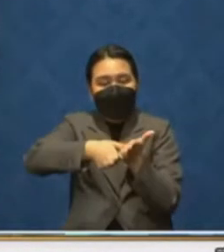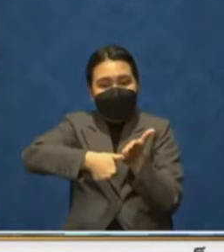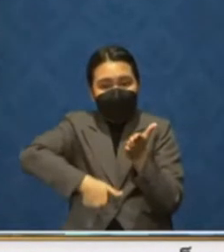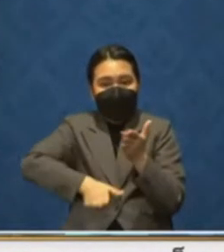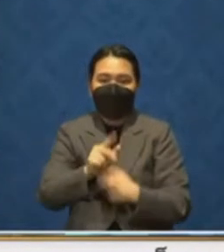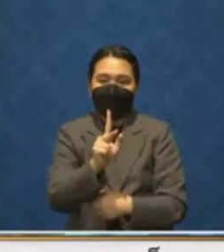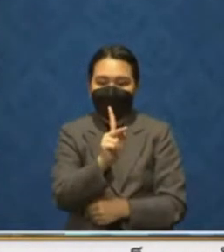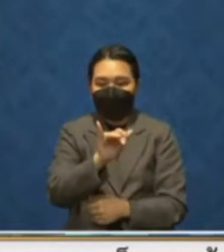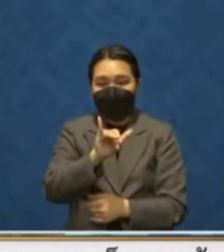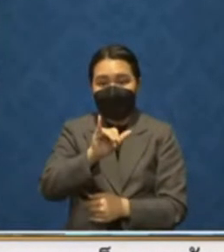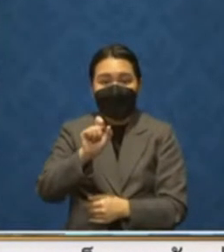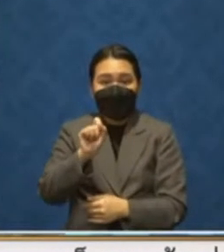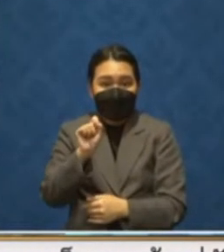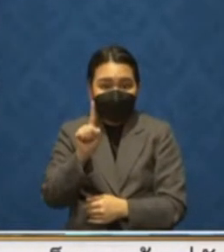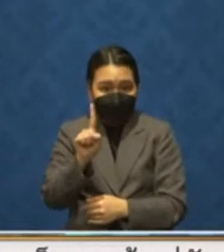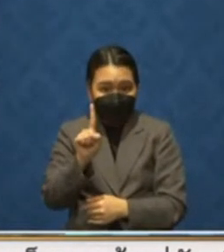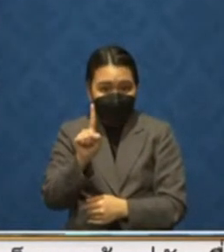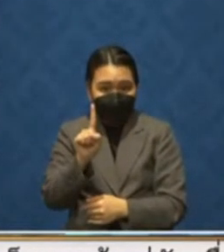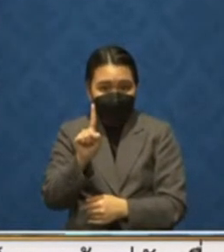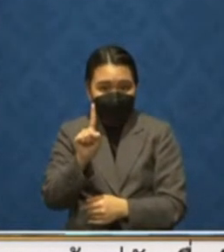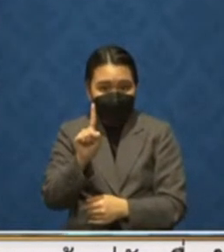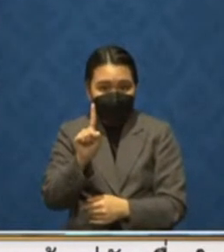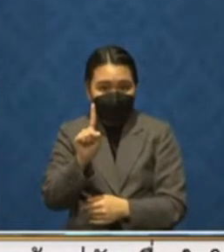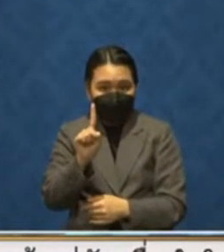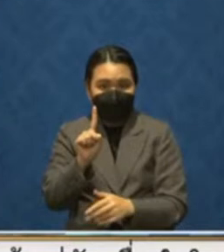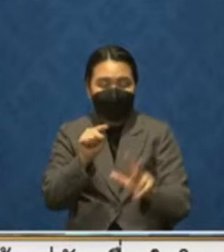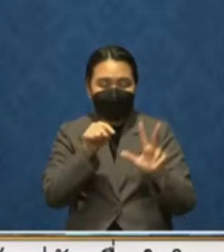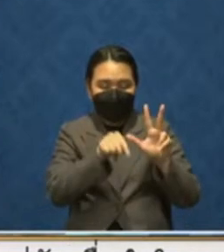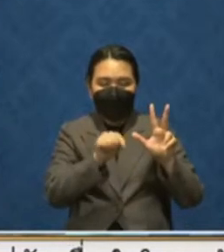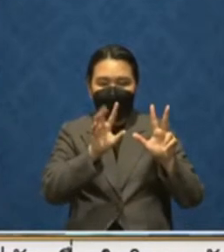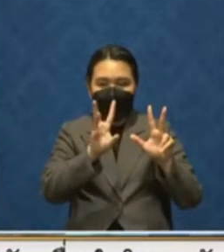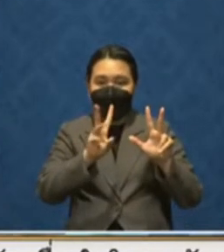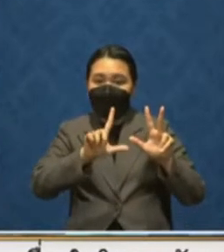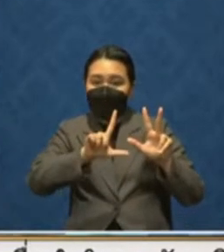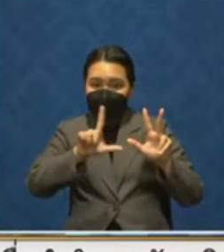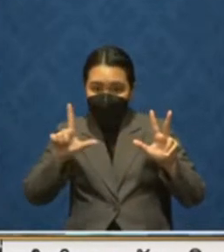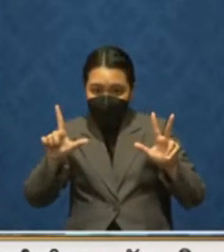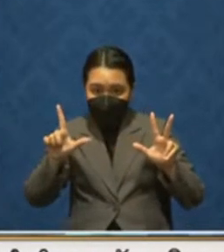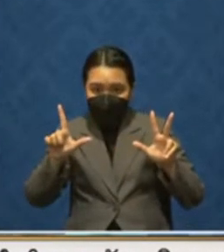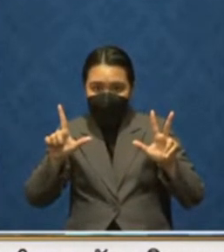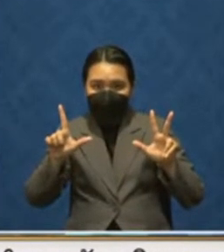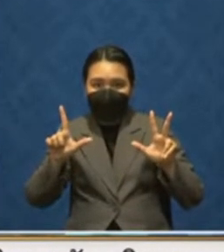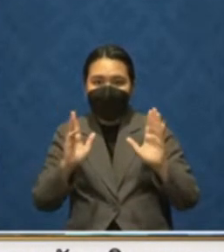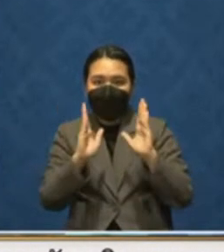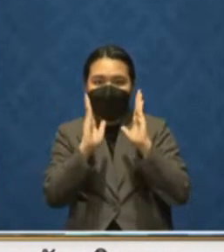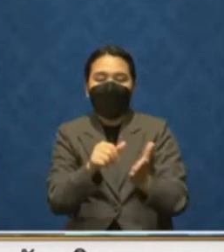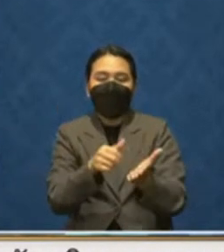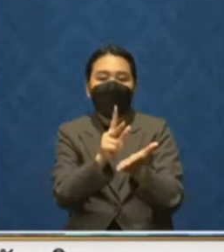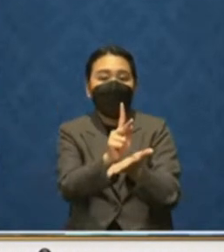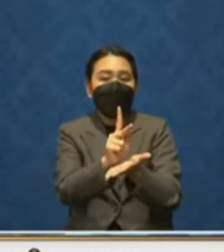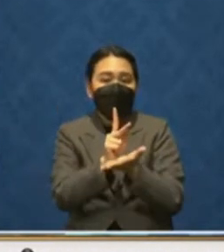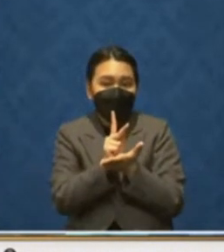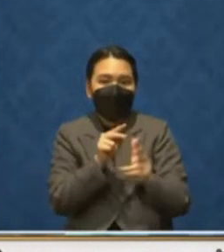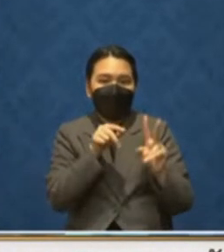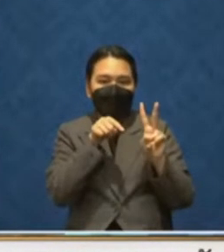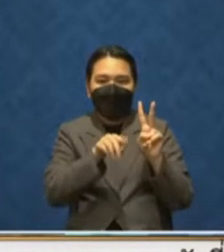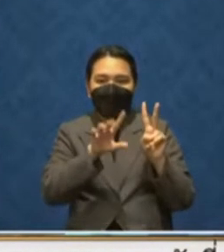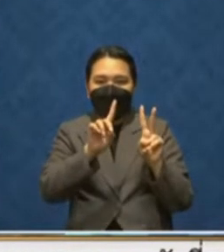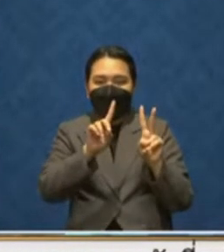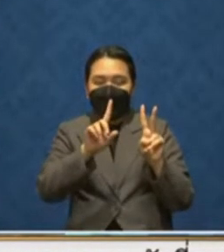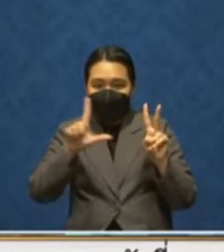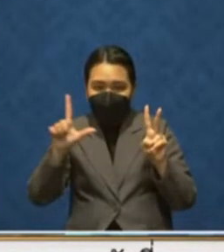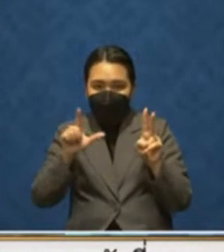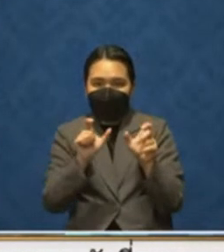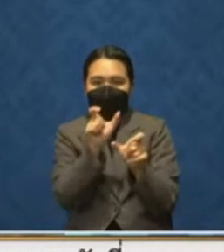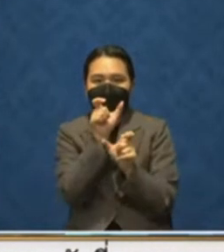ศ.อยู่ 33.69ล้านคนน่ะคือทุกคู่อีกนาน 2.8ล้านคนคือพูกคำ